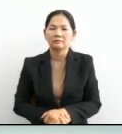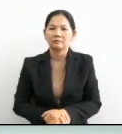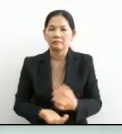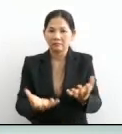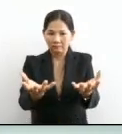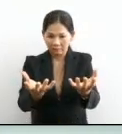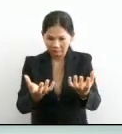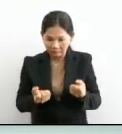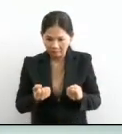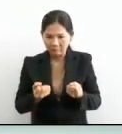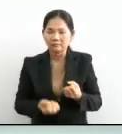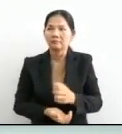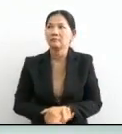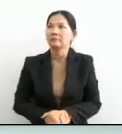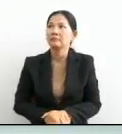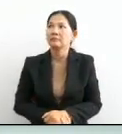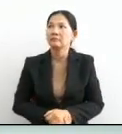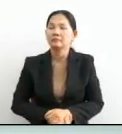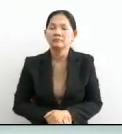kê trơ cả